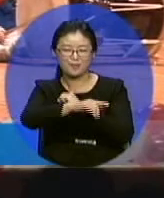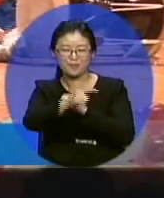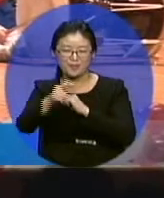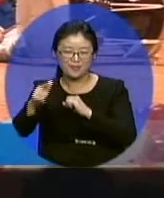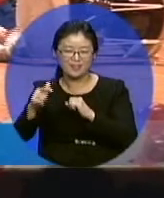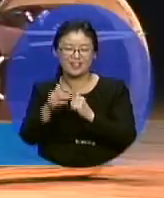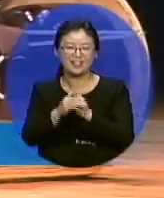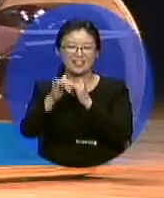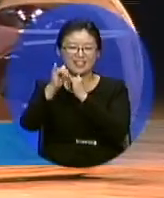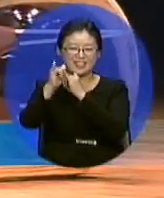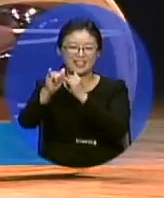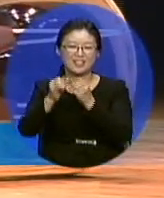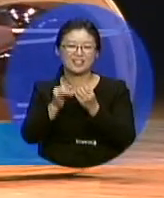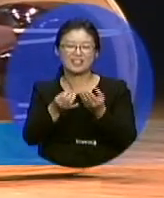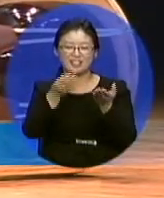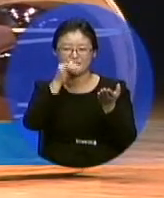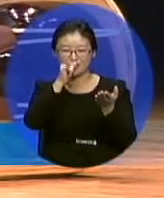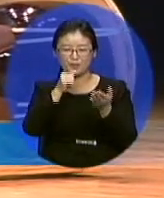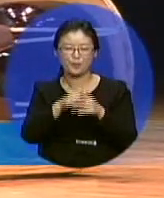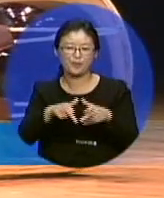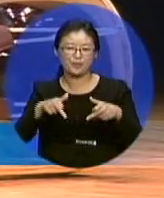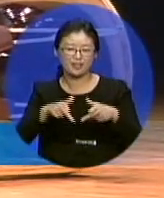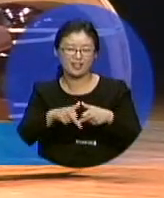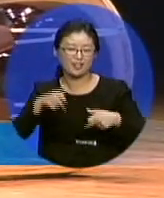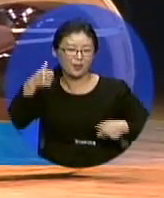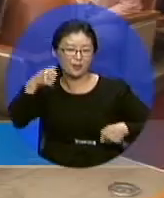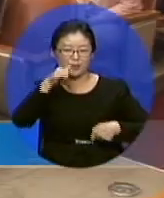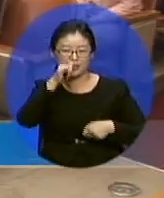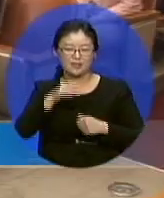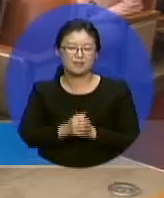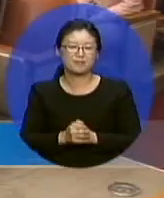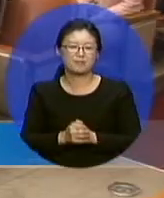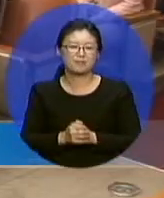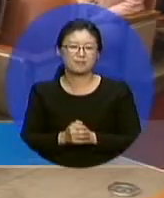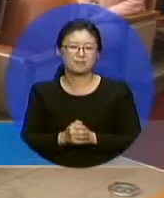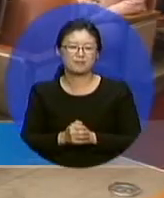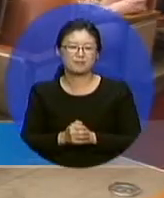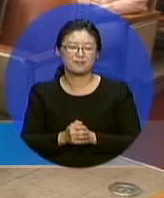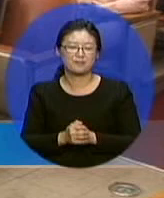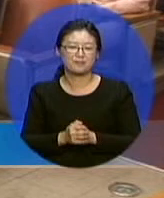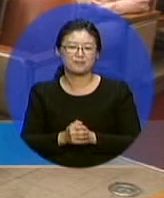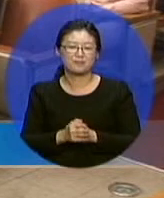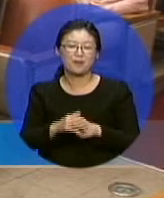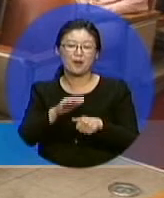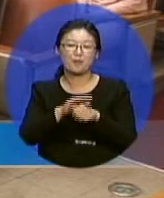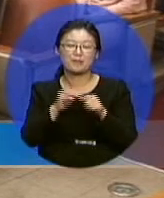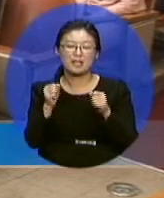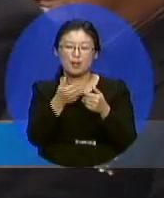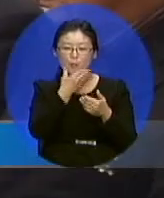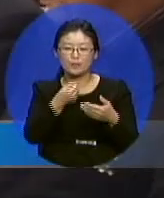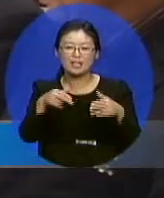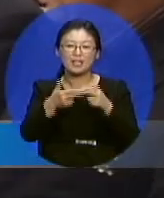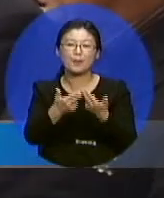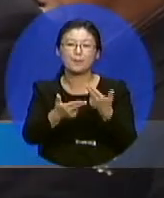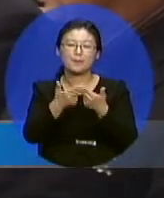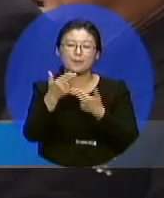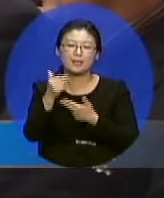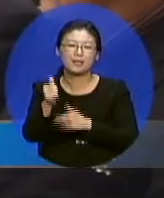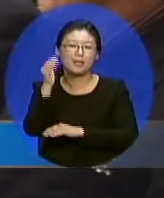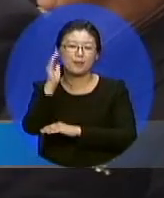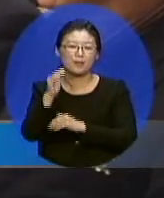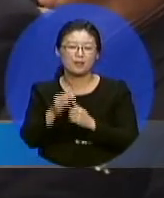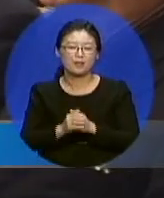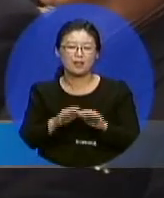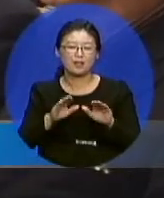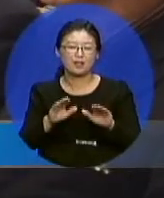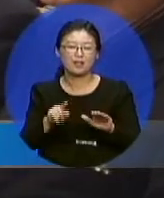대한 시상식과 함께 장애인 단체의 공연이 이어졌습니다. 이재근 경북장애인복지관협회장은 대회사에서